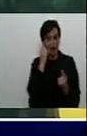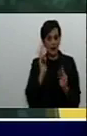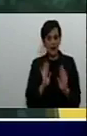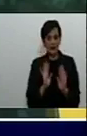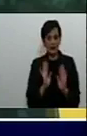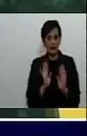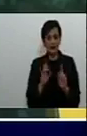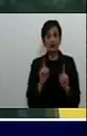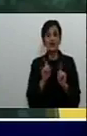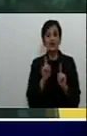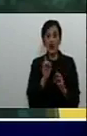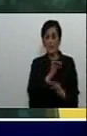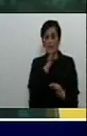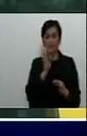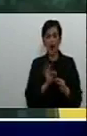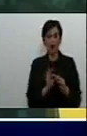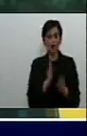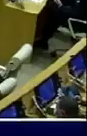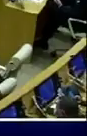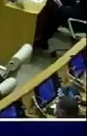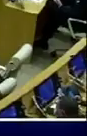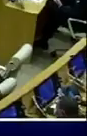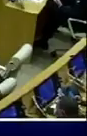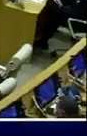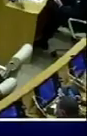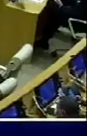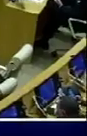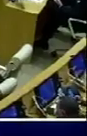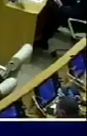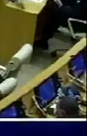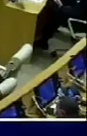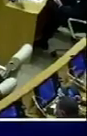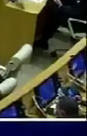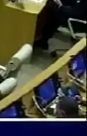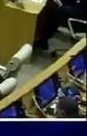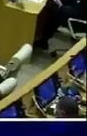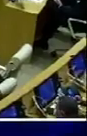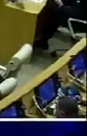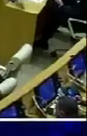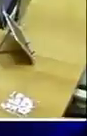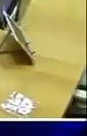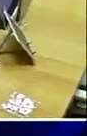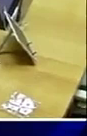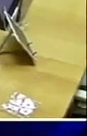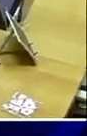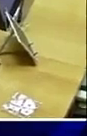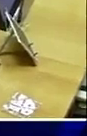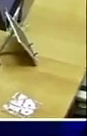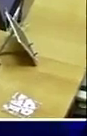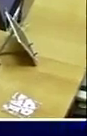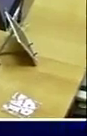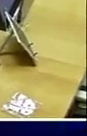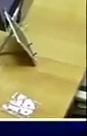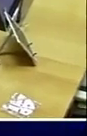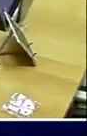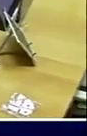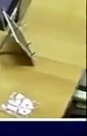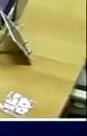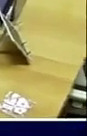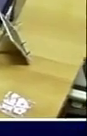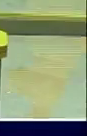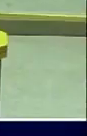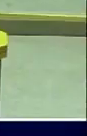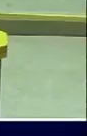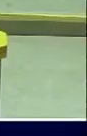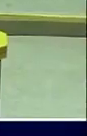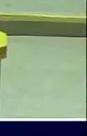იყენებენ რომ ერთმანეთს რაღაც დააბრალონ. აი ქართულიოს ნივარულებს ნაციონალურ მოძრაობას რომ აი დღესაც ახსენეს რომ რაღაც რეზოლუციაო თქვენო